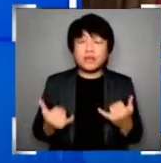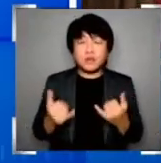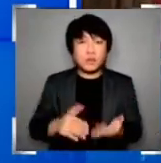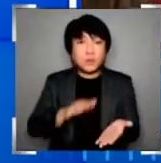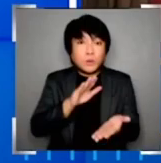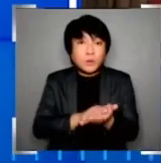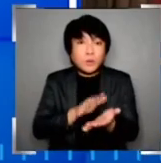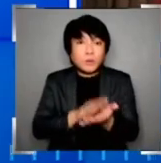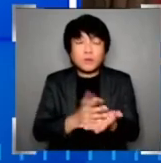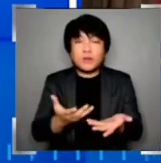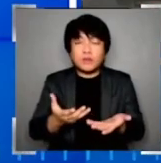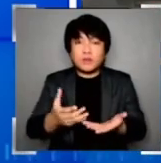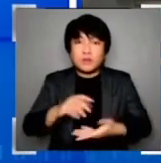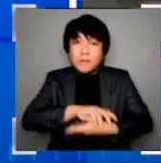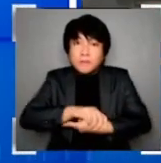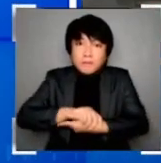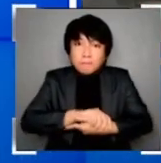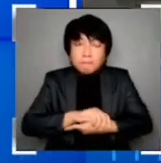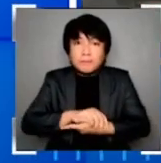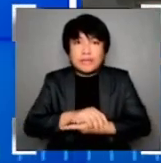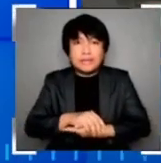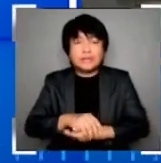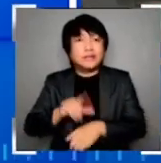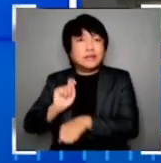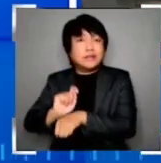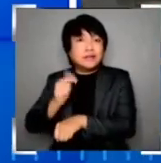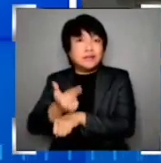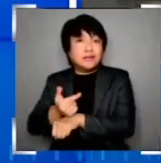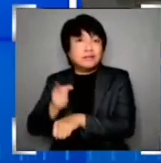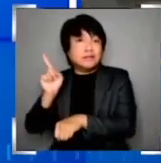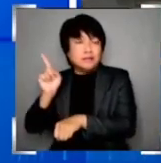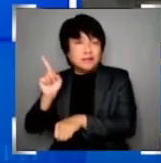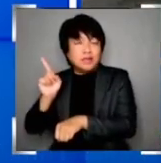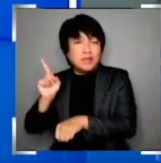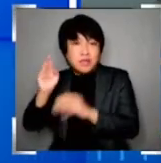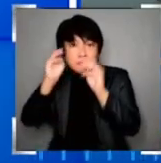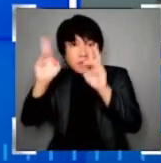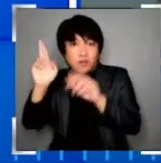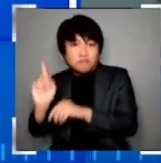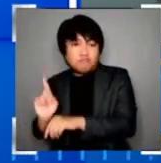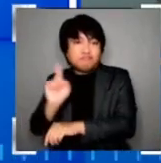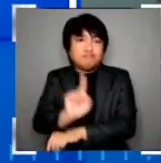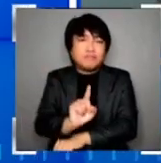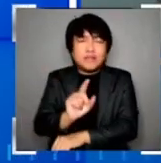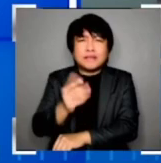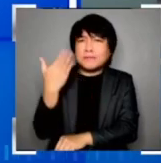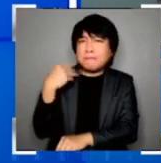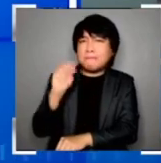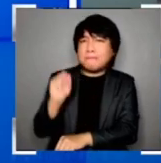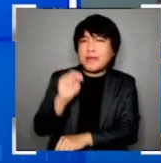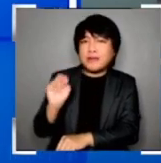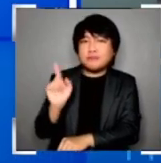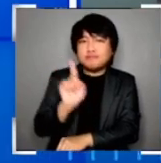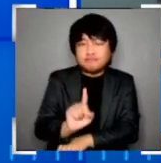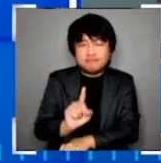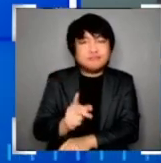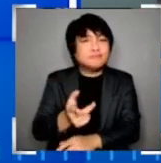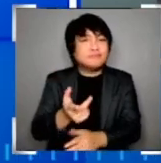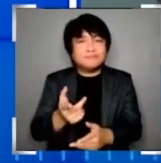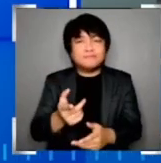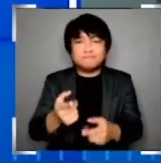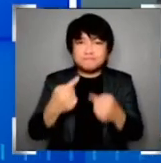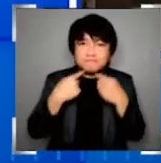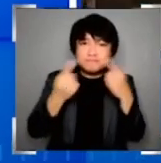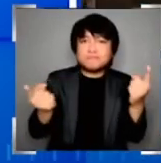Cayetano nitong Lunes. Pero umalma si Makati City Mayor Abby Binay na sinabi ang Supreme Court decision na pumabor